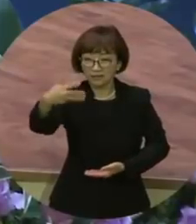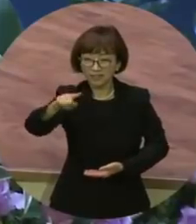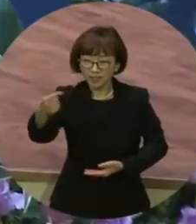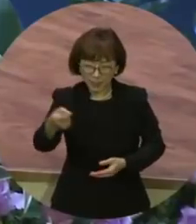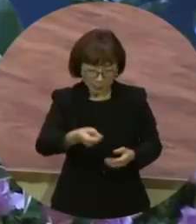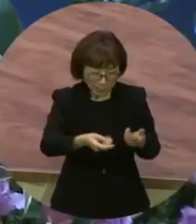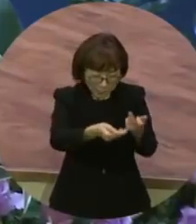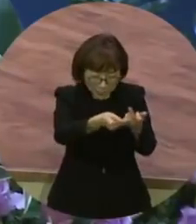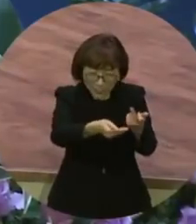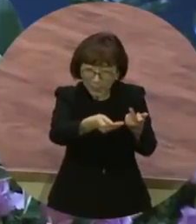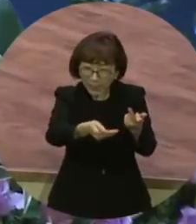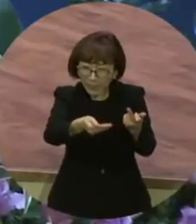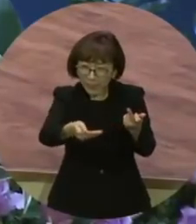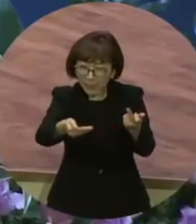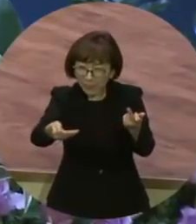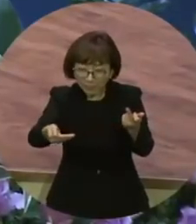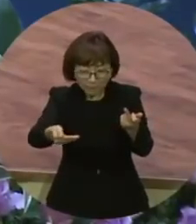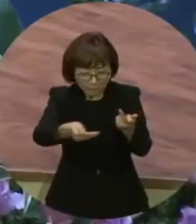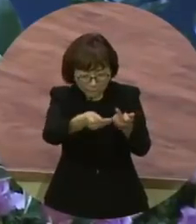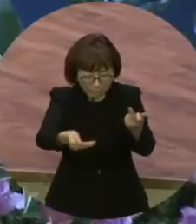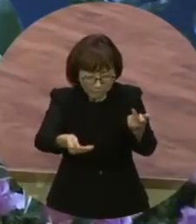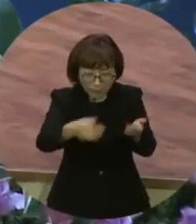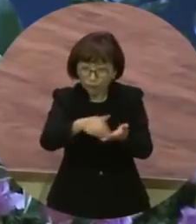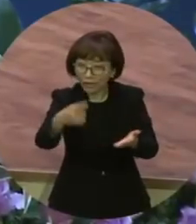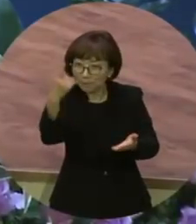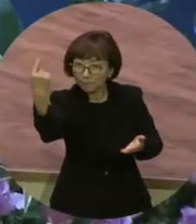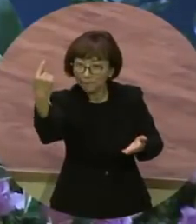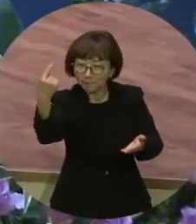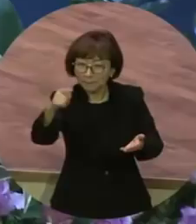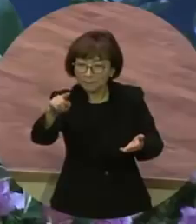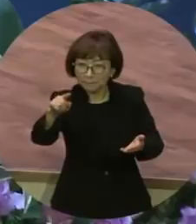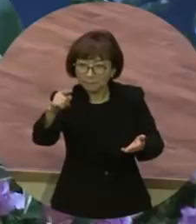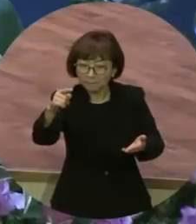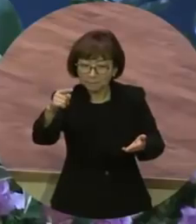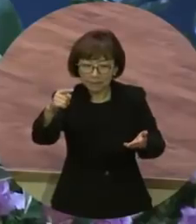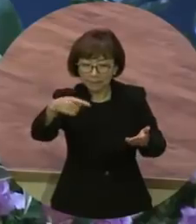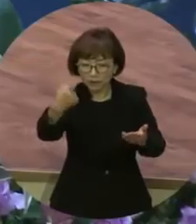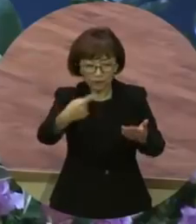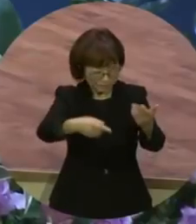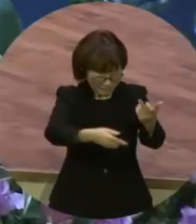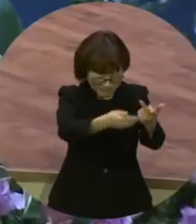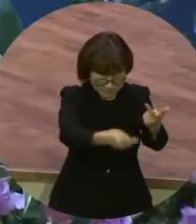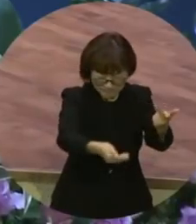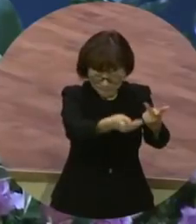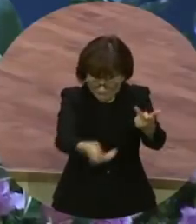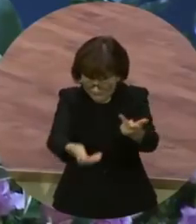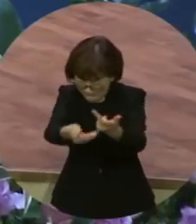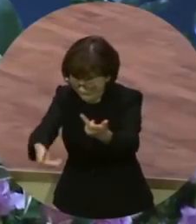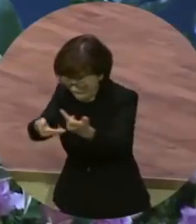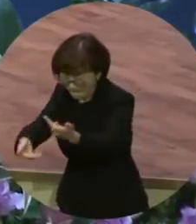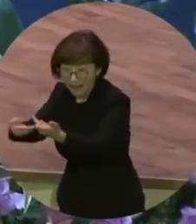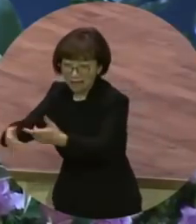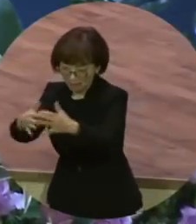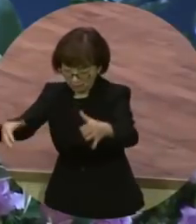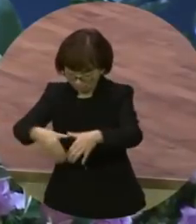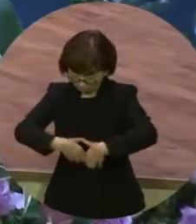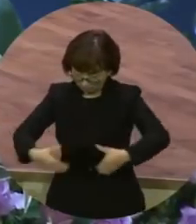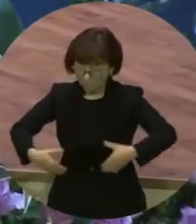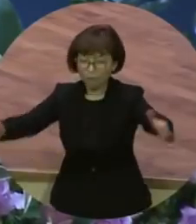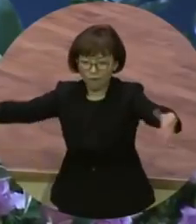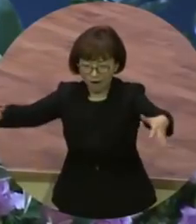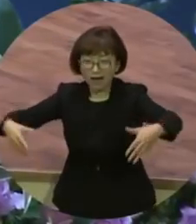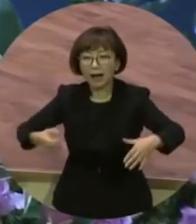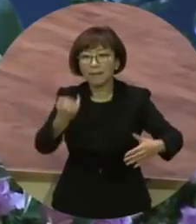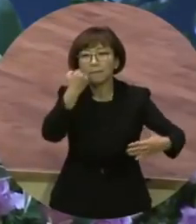바울의 신앙을 한마디로 하면 사자성어로 말하면 해나 백천이 아닐까. 여러분 해납백천을 영어로 하면 뭘까요? 사진 찾아보니까